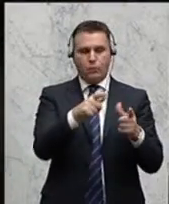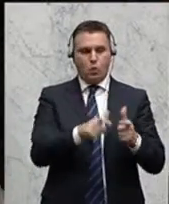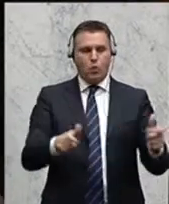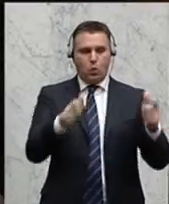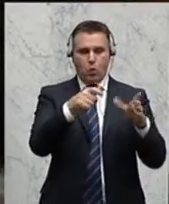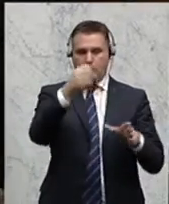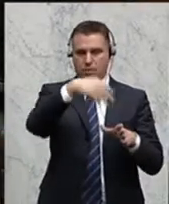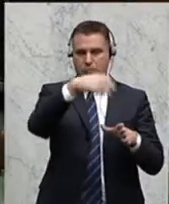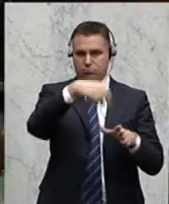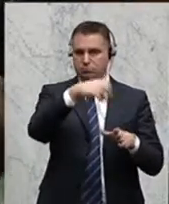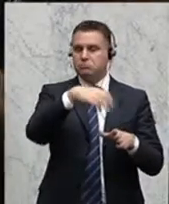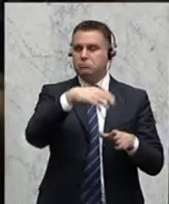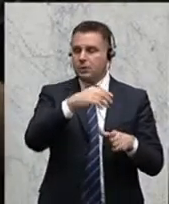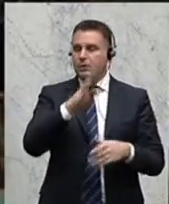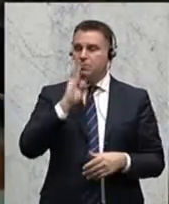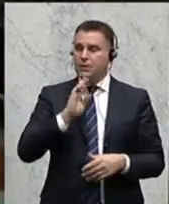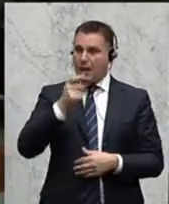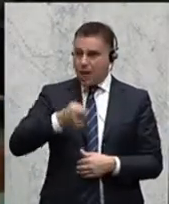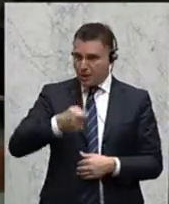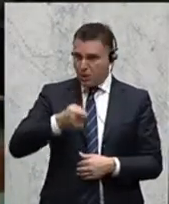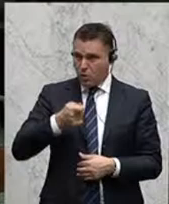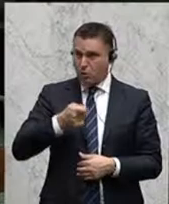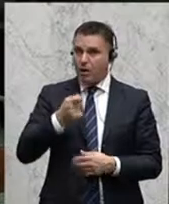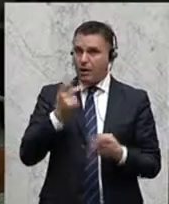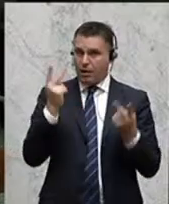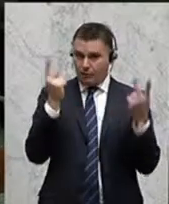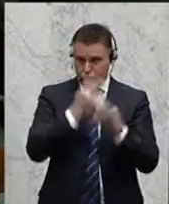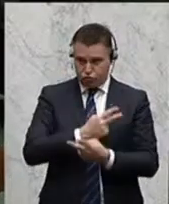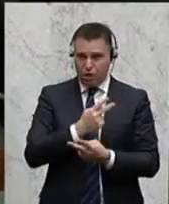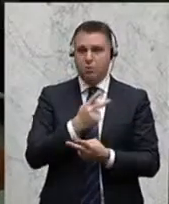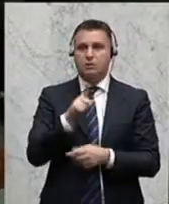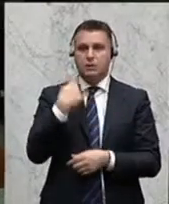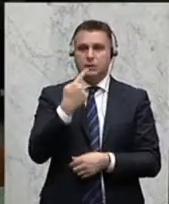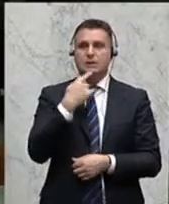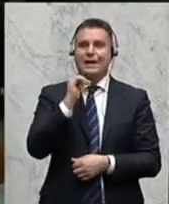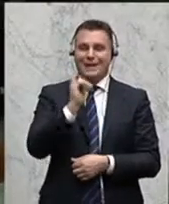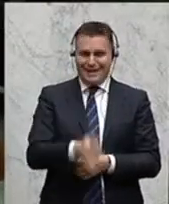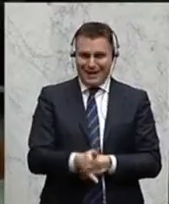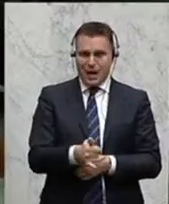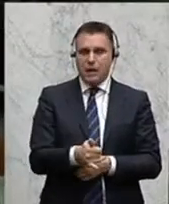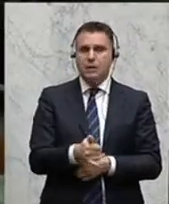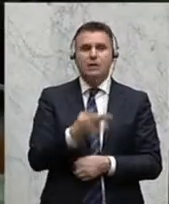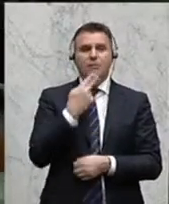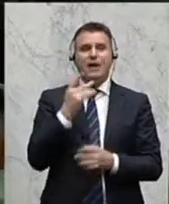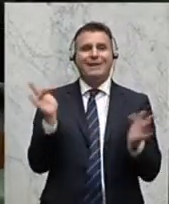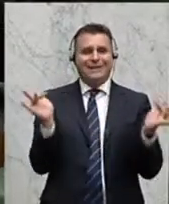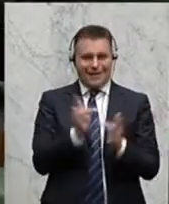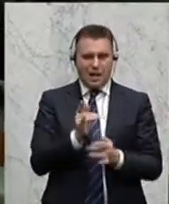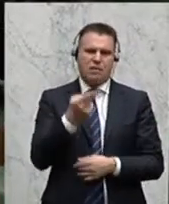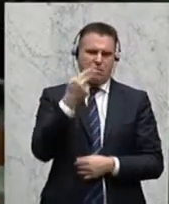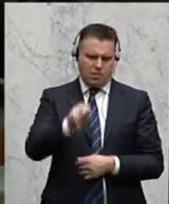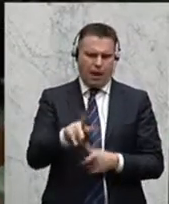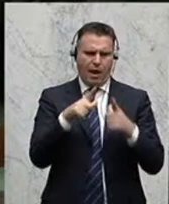bereitgestellte Urne zu werfen. Ich ersuche jene Abgeordneten, die für den Entschließungsantrag sind, Ja-Stimmzettel, jene, die dagegen